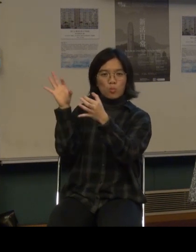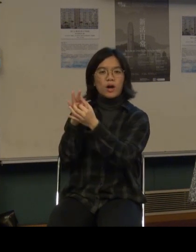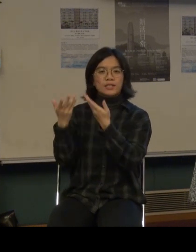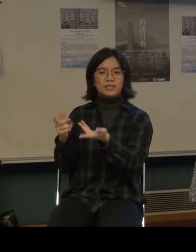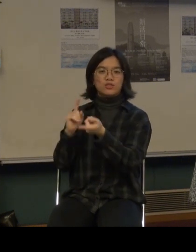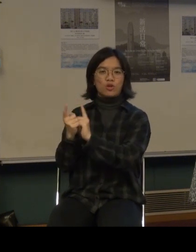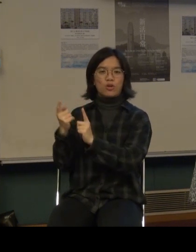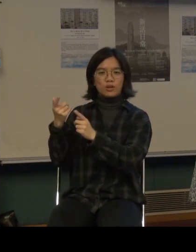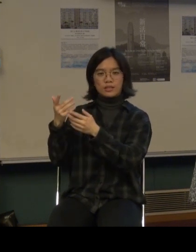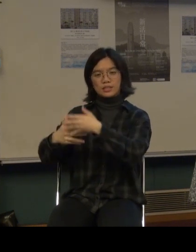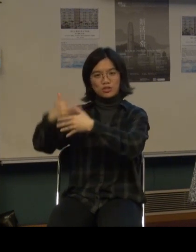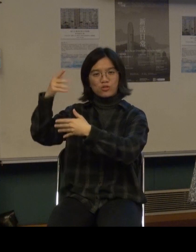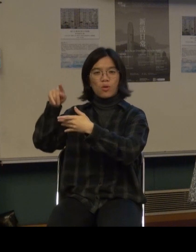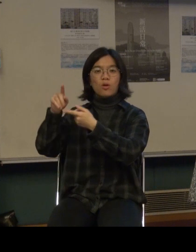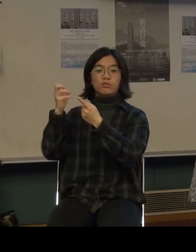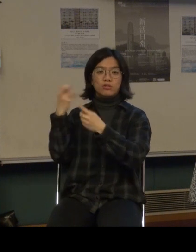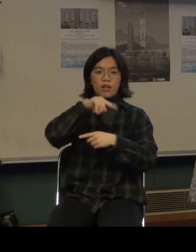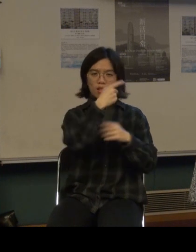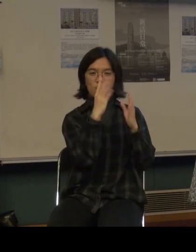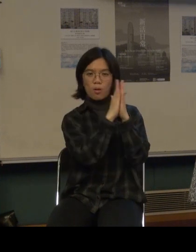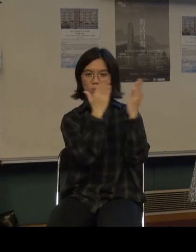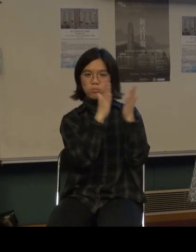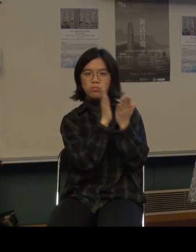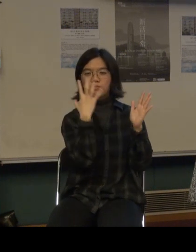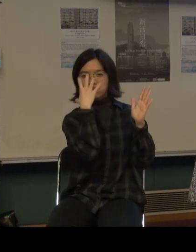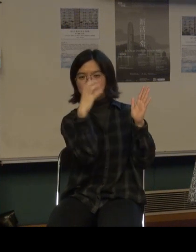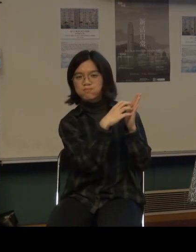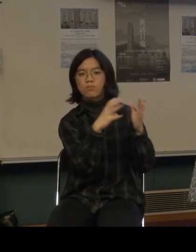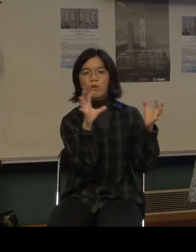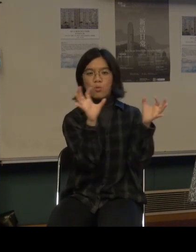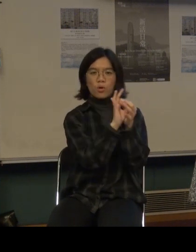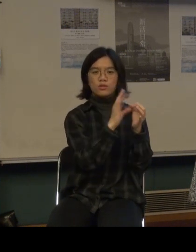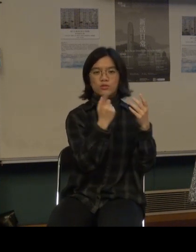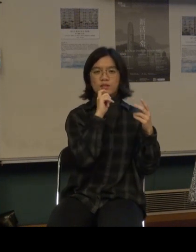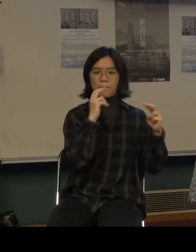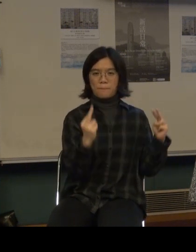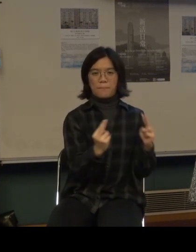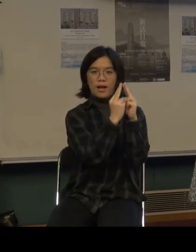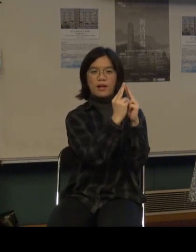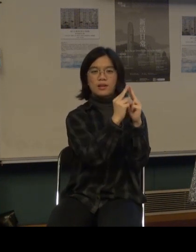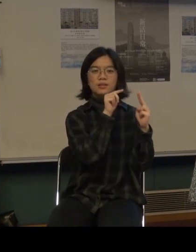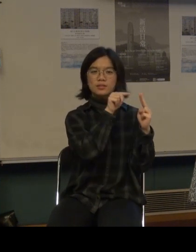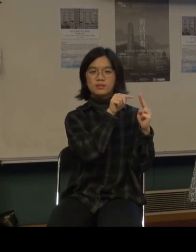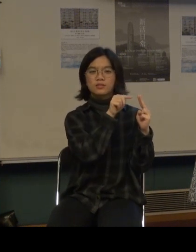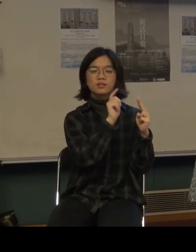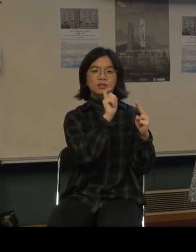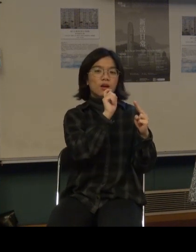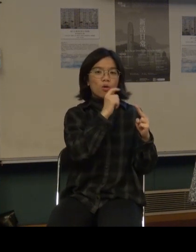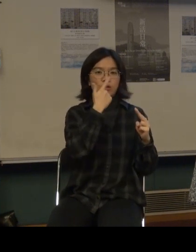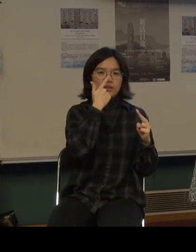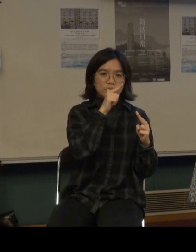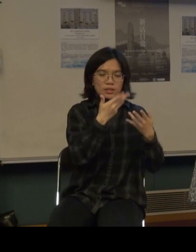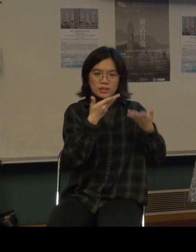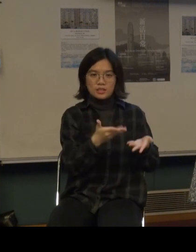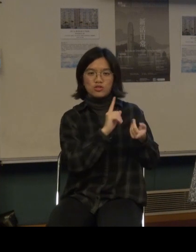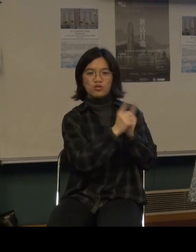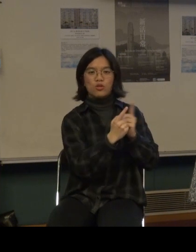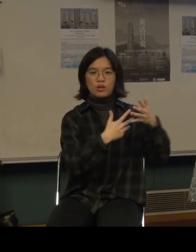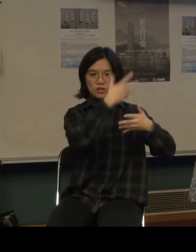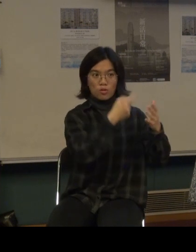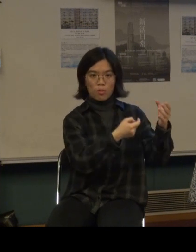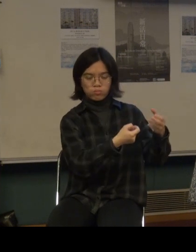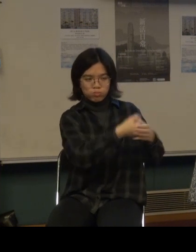講在巴黎的一個博覽會裡面呢就開始我們見到有現代建築這樣東西出現了，即係話咧，其實